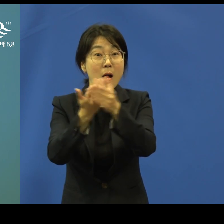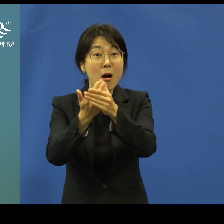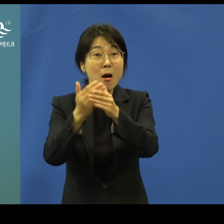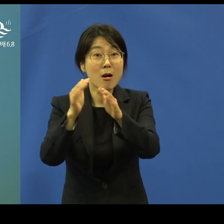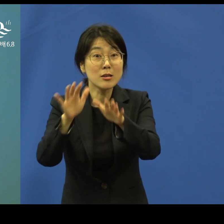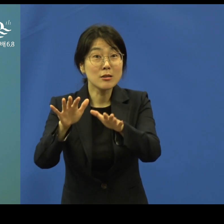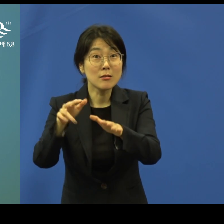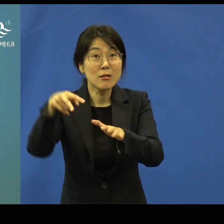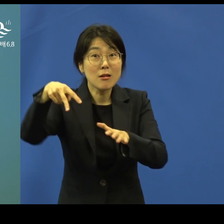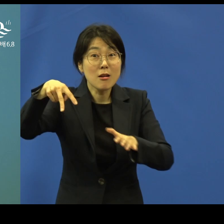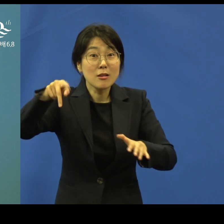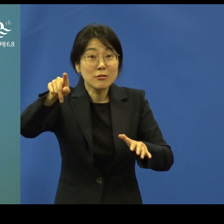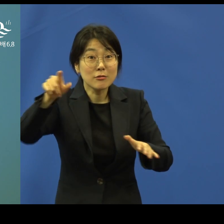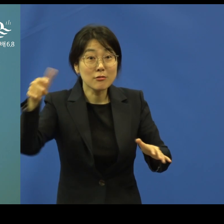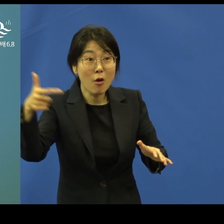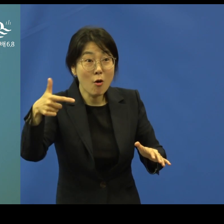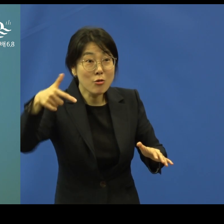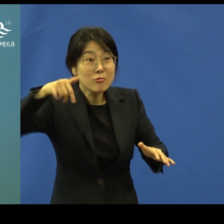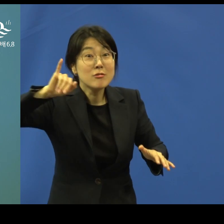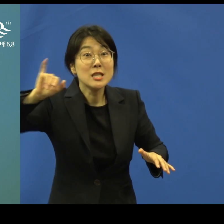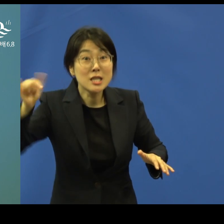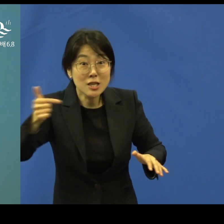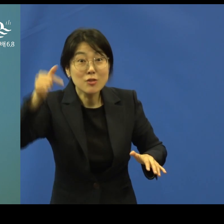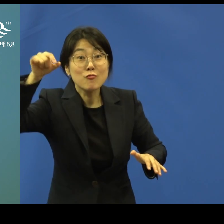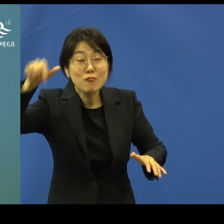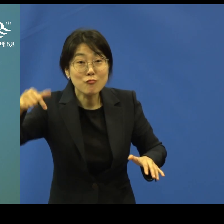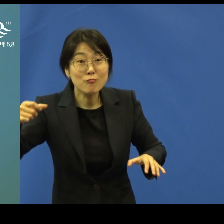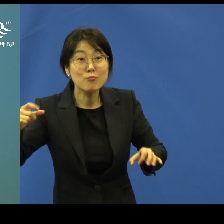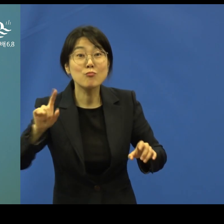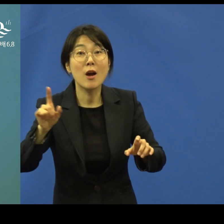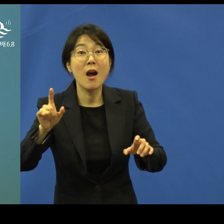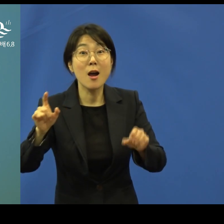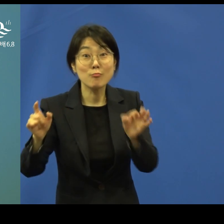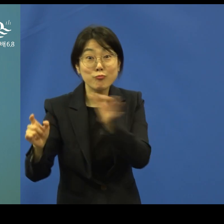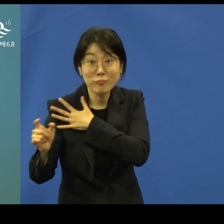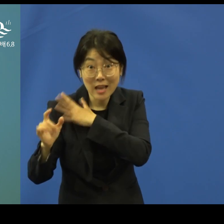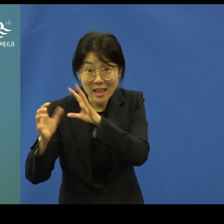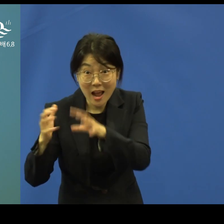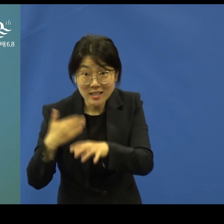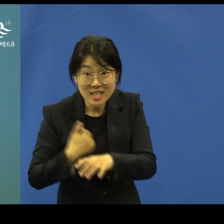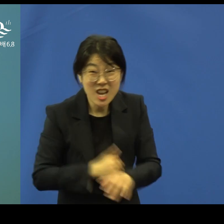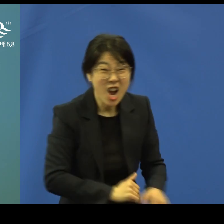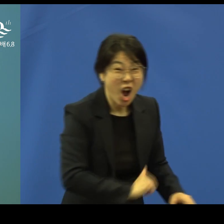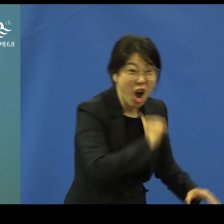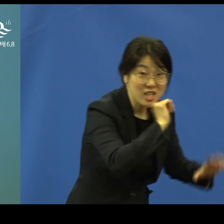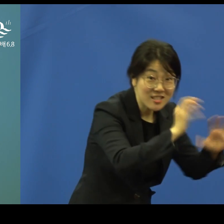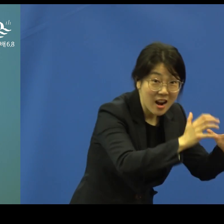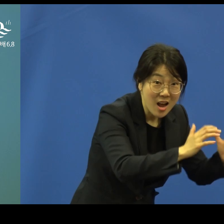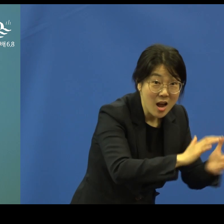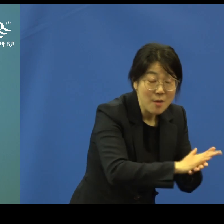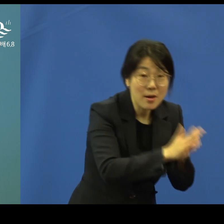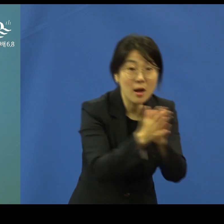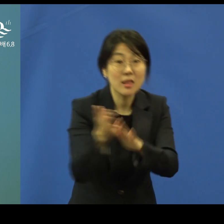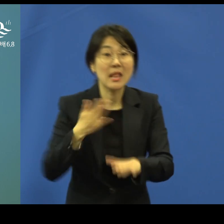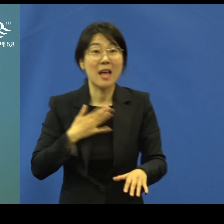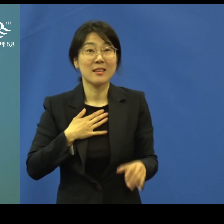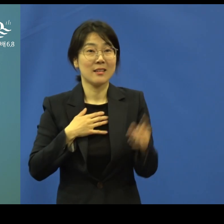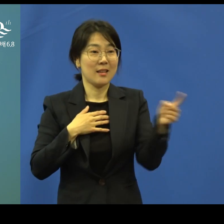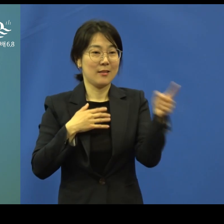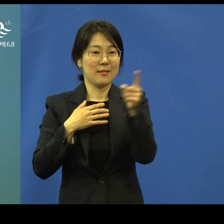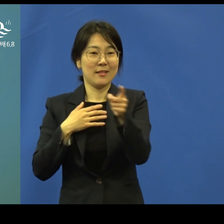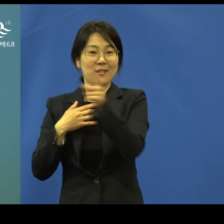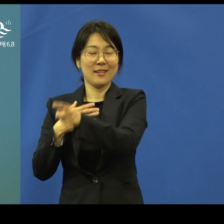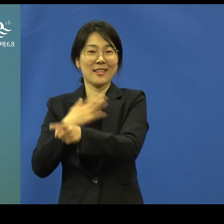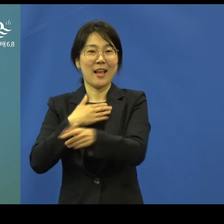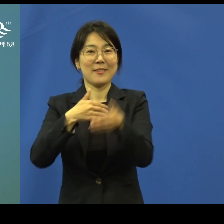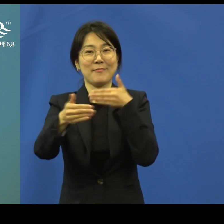그리고 짧은 시간 안에 선진국이 되어버렸어요. 제 살아온 삶의 여정 가운데 이 세 개가 같이